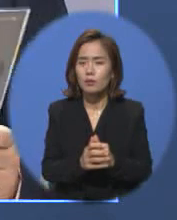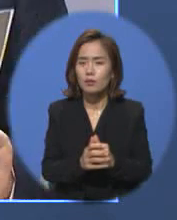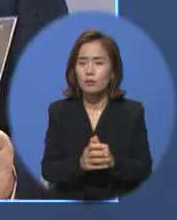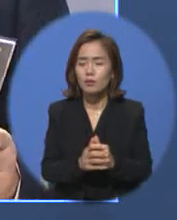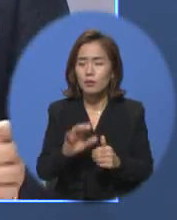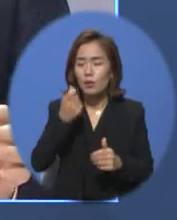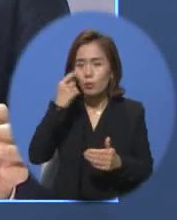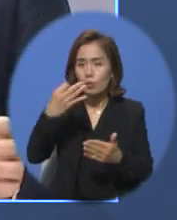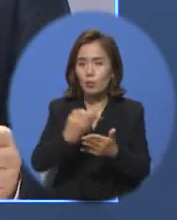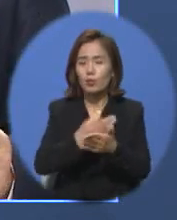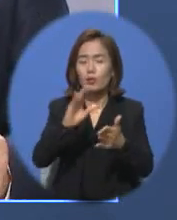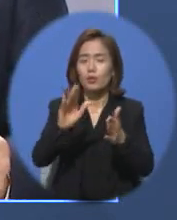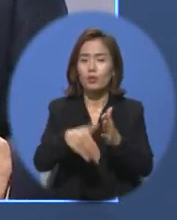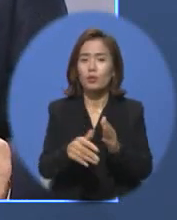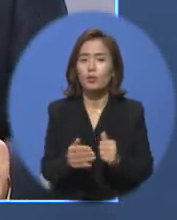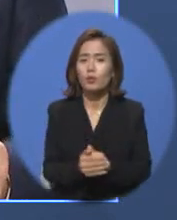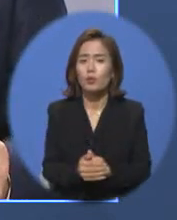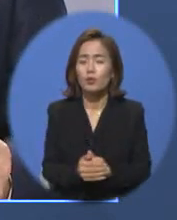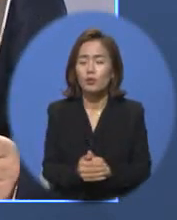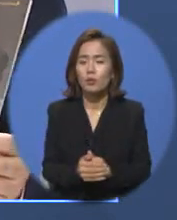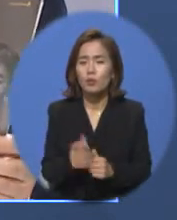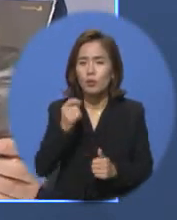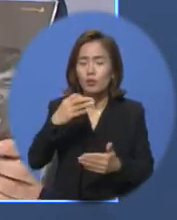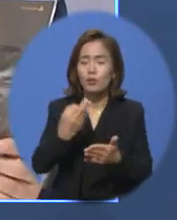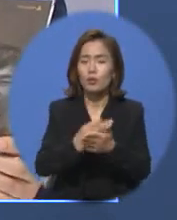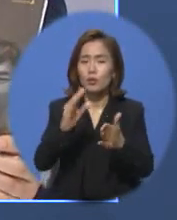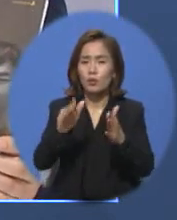아,죄송합니다.정부가